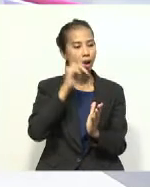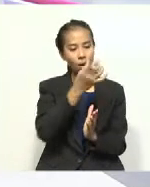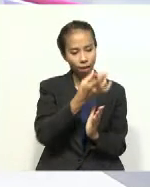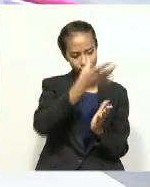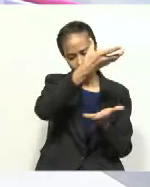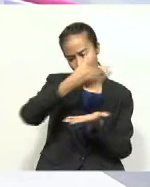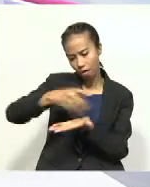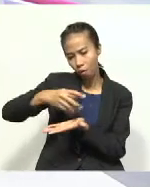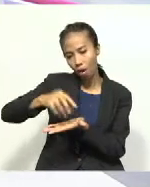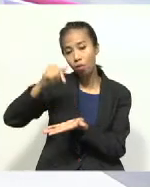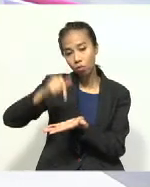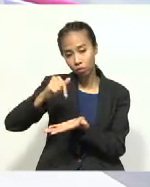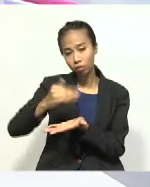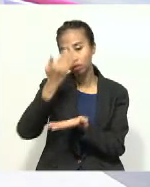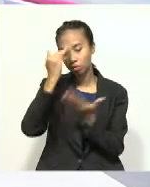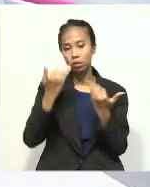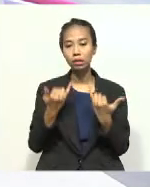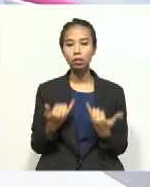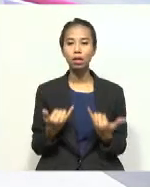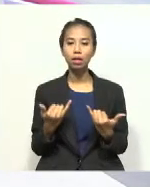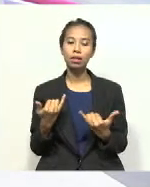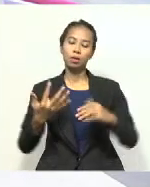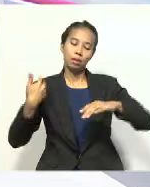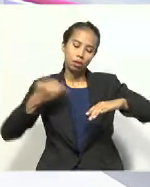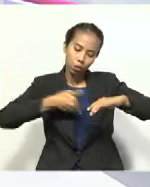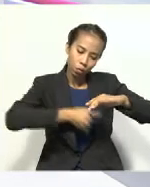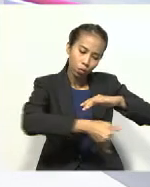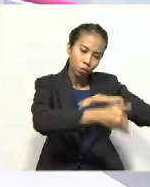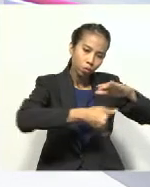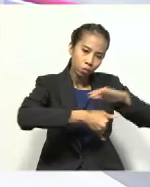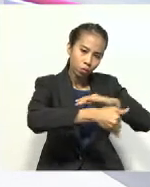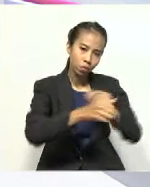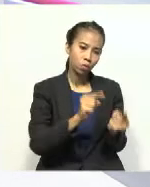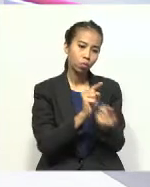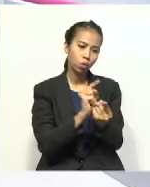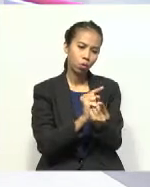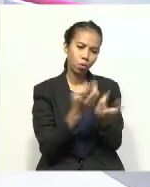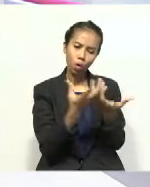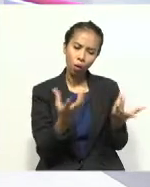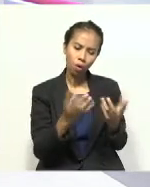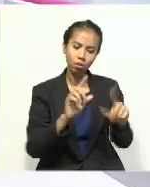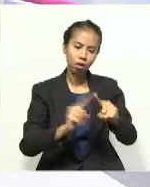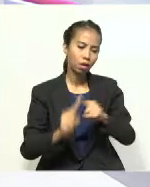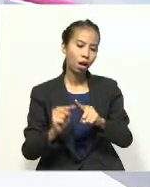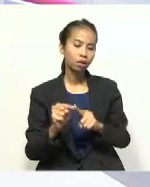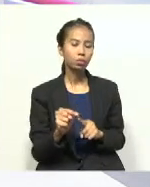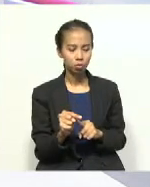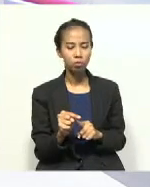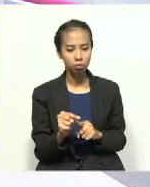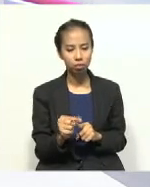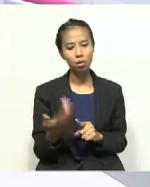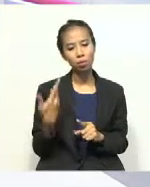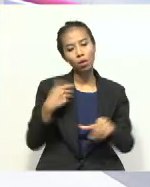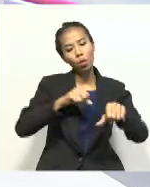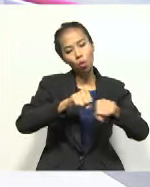การณ์ล่าสุดนะครับว่าตอนนี้นะครับก็เรียกว่ามีการเข้าไปค้นหาอยู่นะครับแล้วก็พบสัญลักษณ์นะครับรวมไปถึงก็เรียกว่าเป็นสัญญาณที่ดีนะ